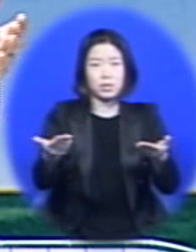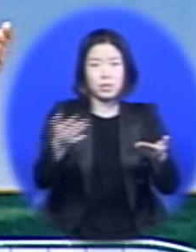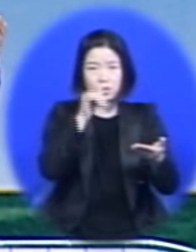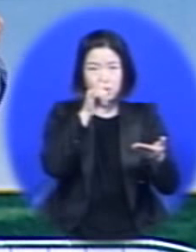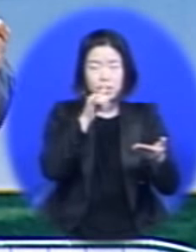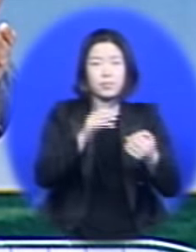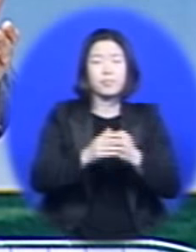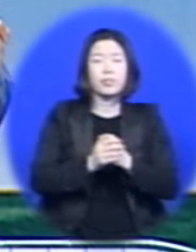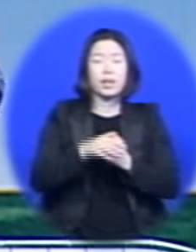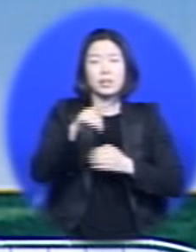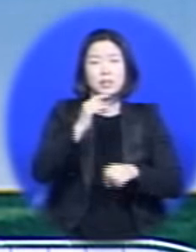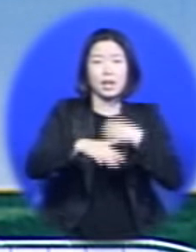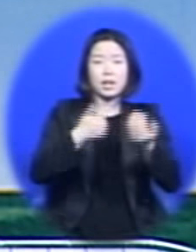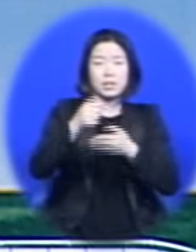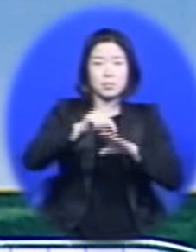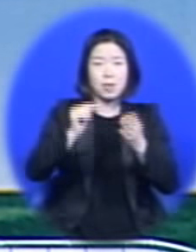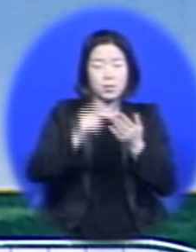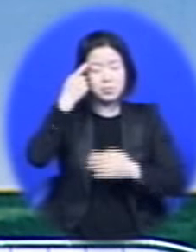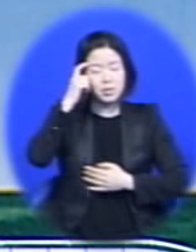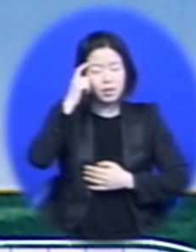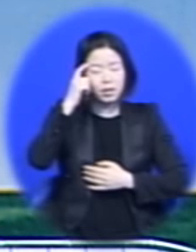그 하나님의 심정을 생각하니까